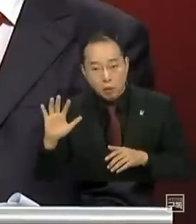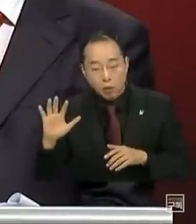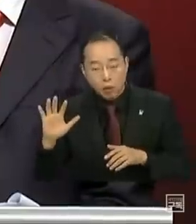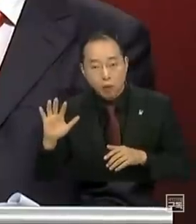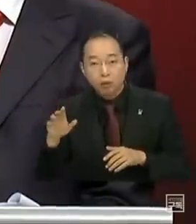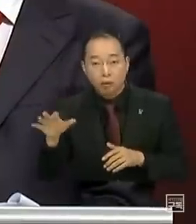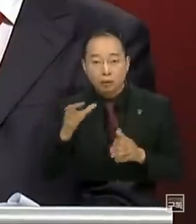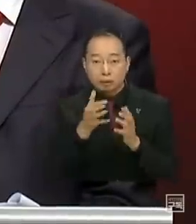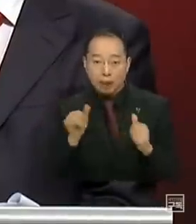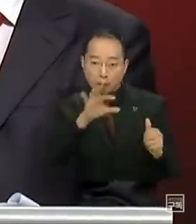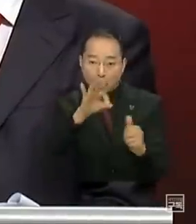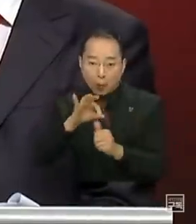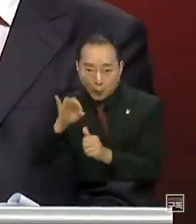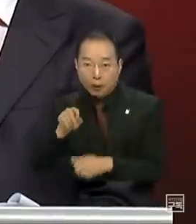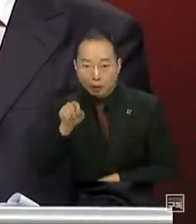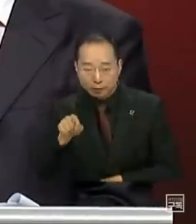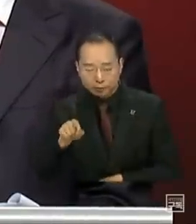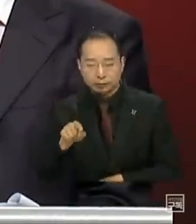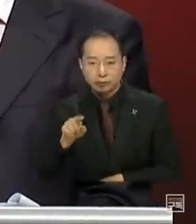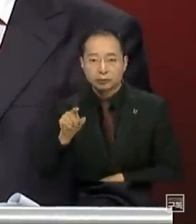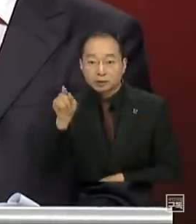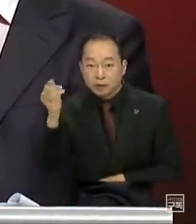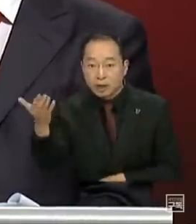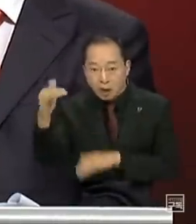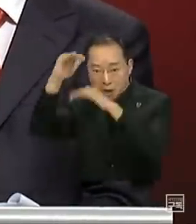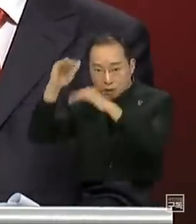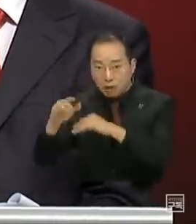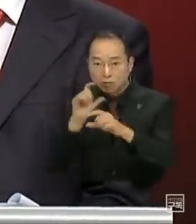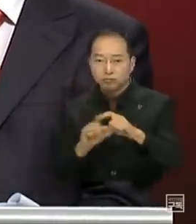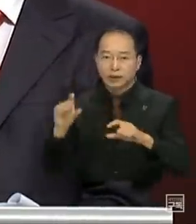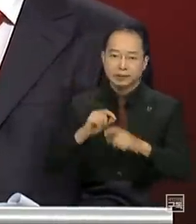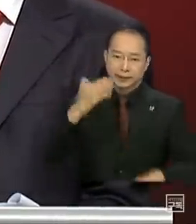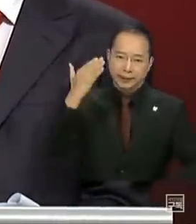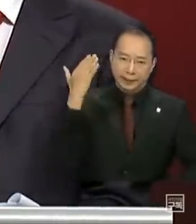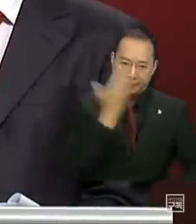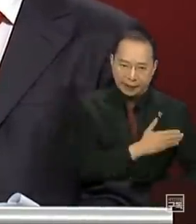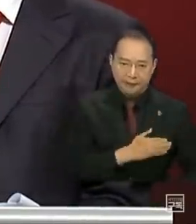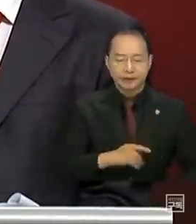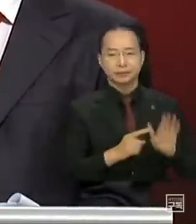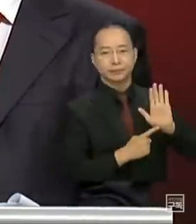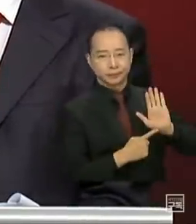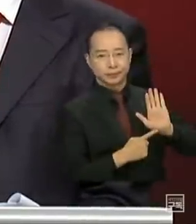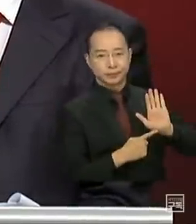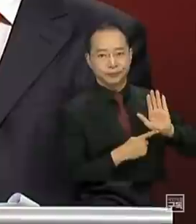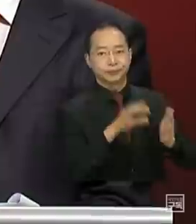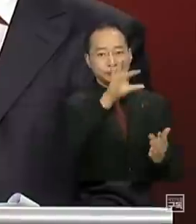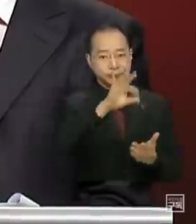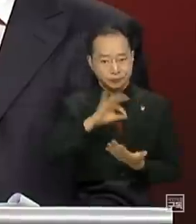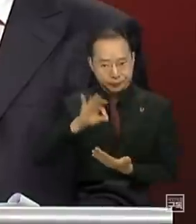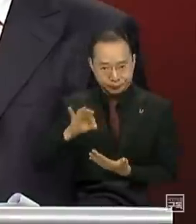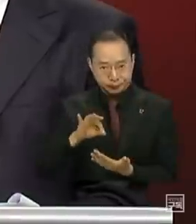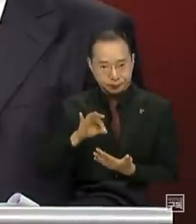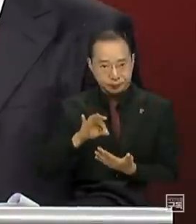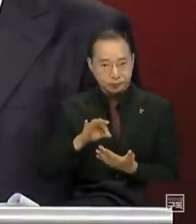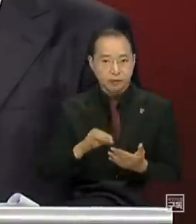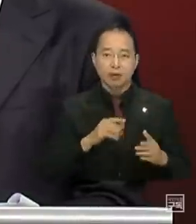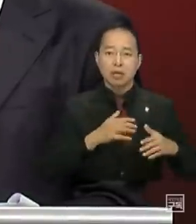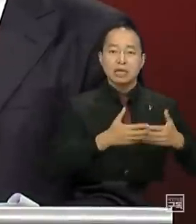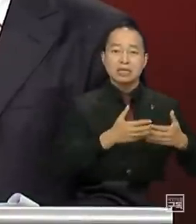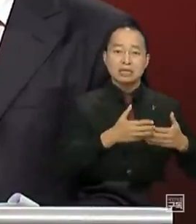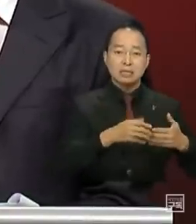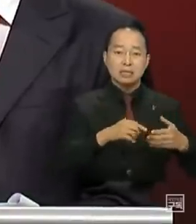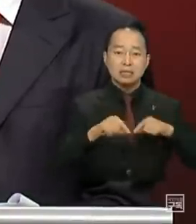사람을 쓰는 문제에다가 투명성 네. 그리고 함께하는 인사를 해야 된다는 말씀을 드리는 거고요. 네. 지금